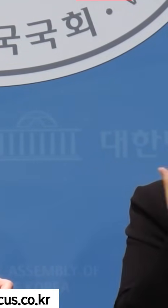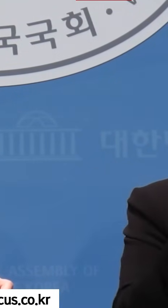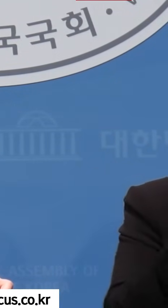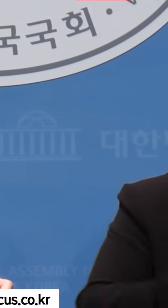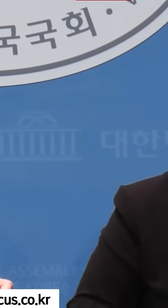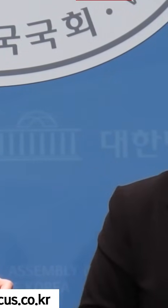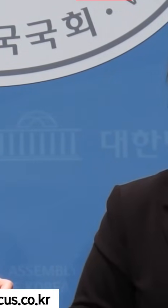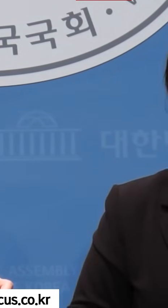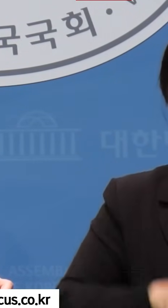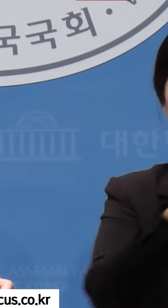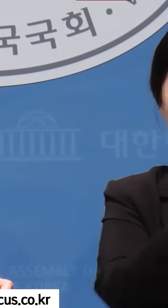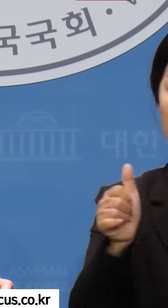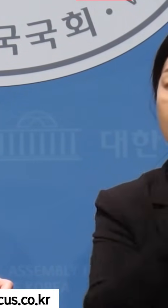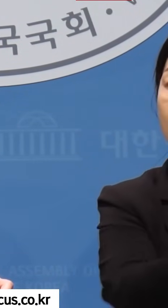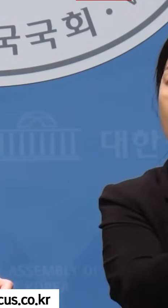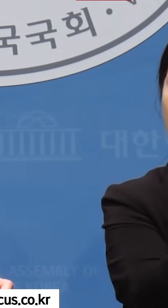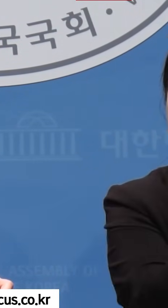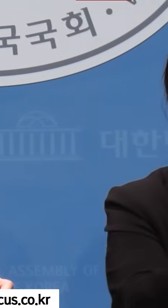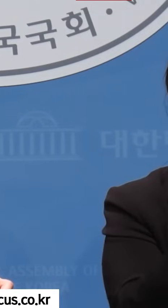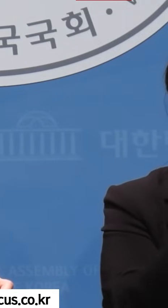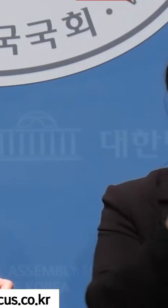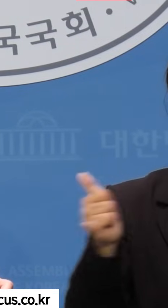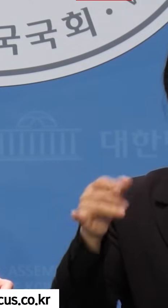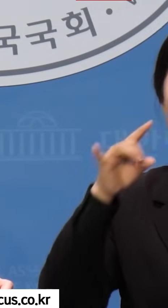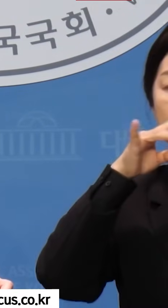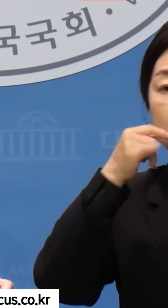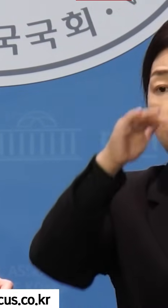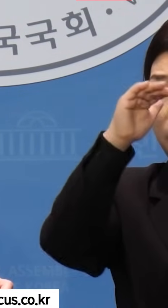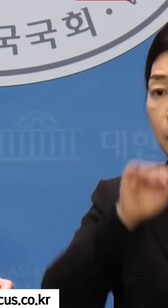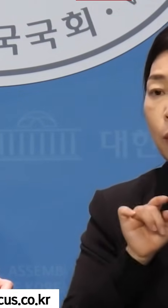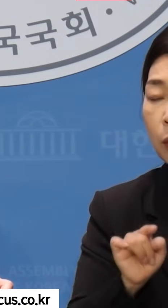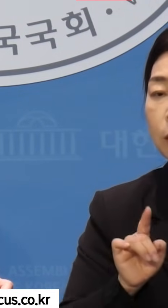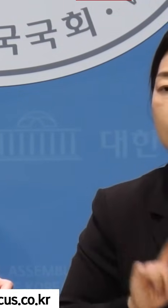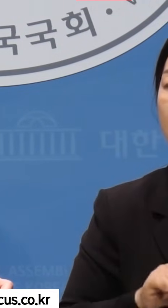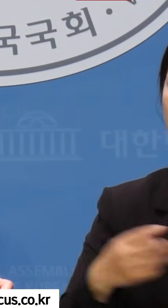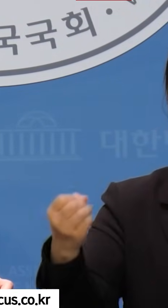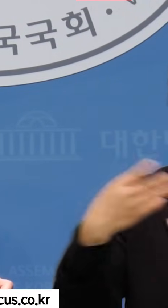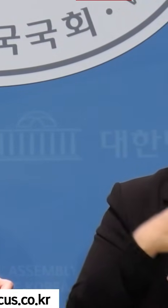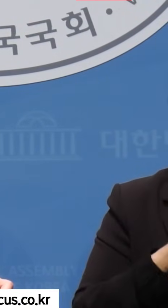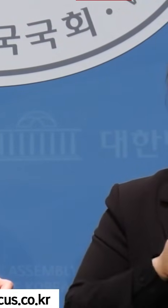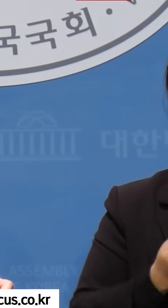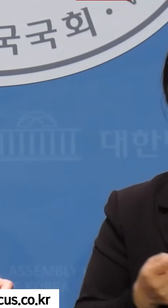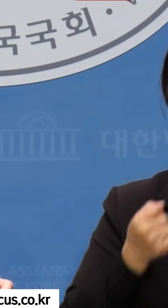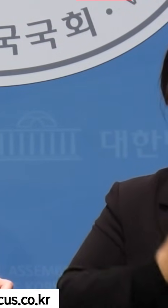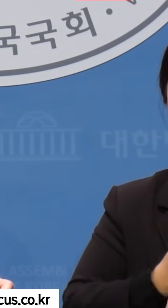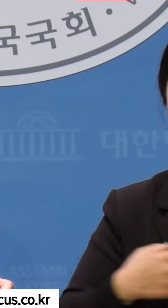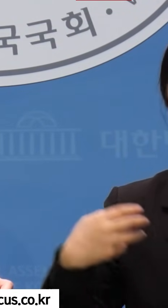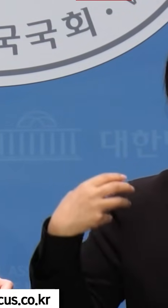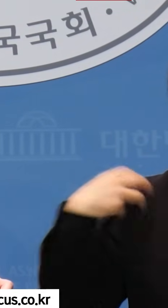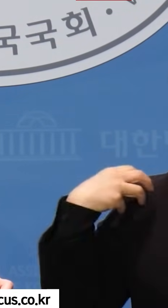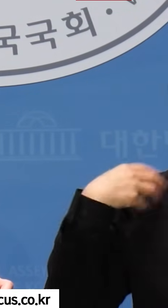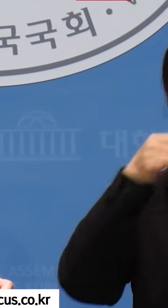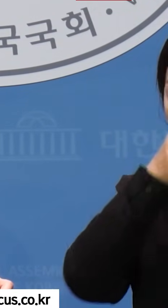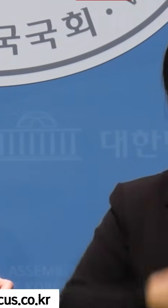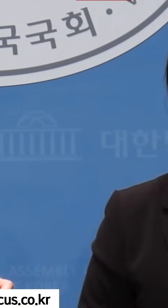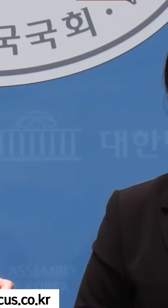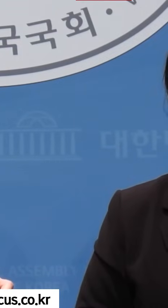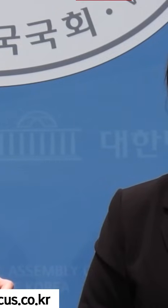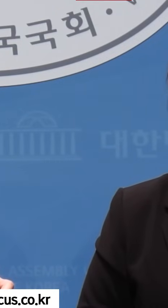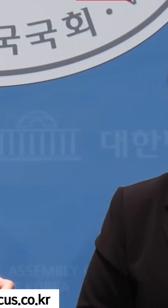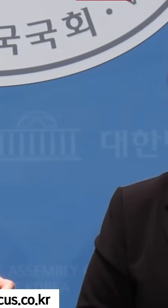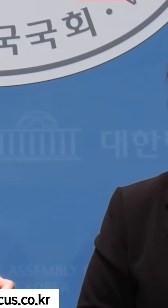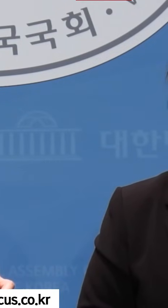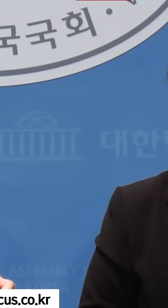않습니까? 국민의 대표는 국민이 궁금해하는 물음에 질문을 대신해야 될 의무가 있습니다. 그 당시에